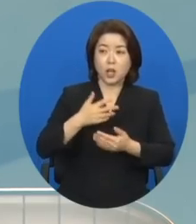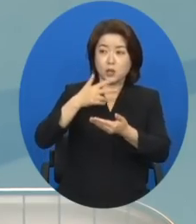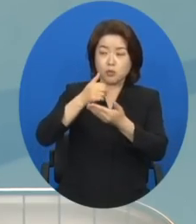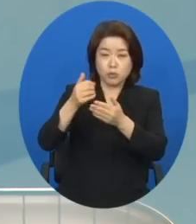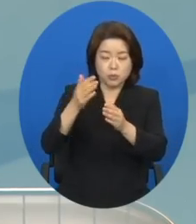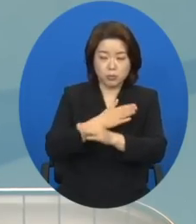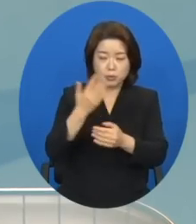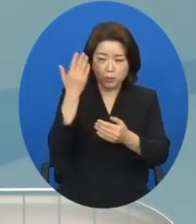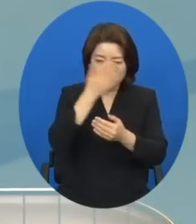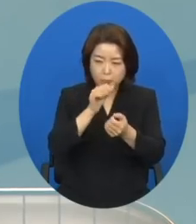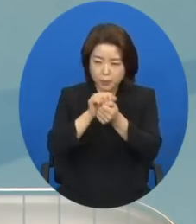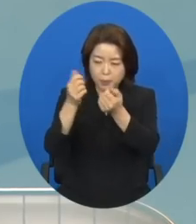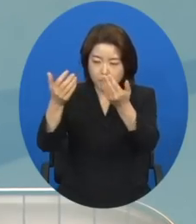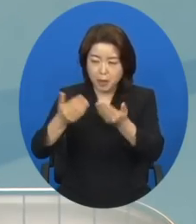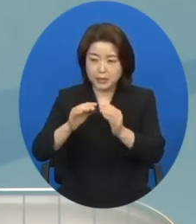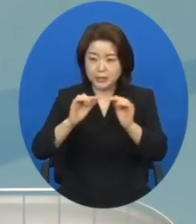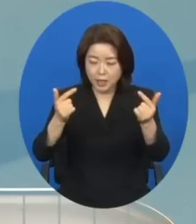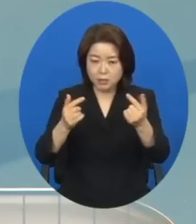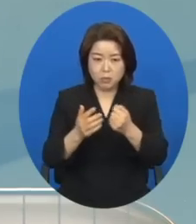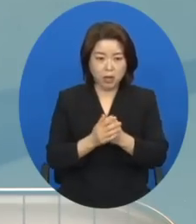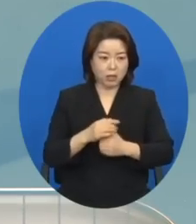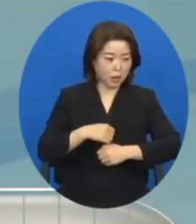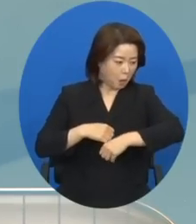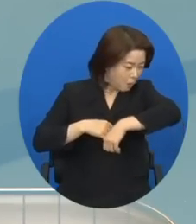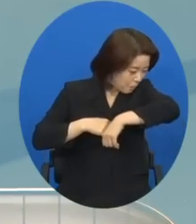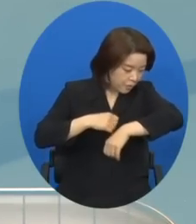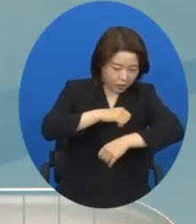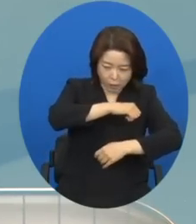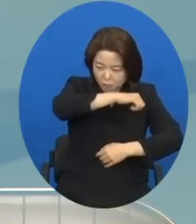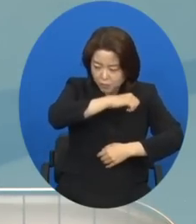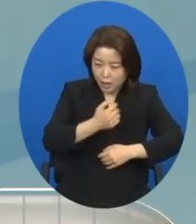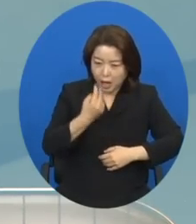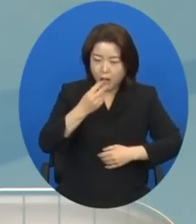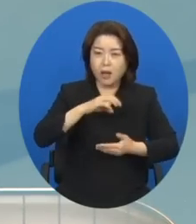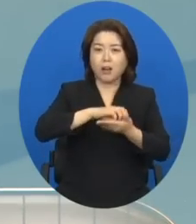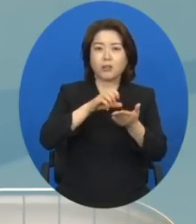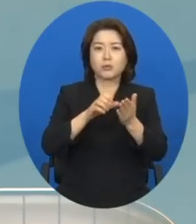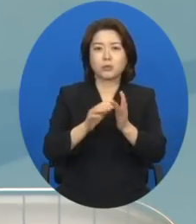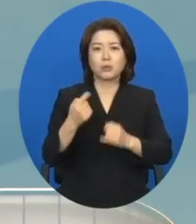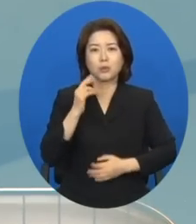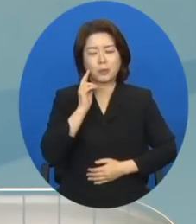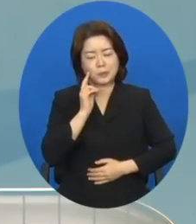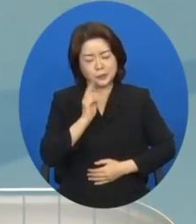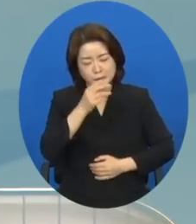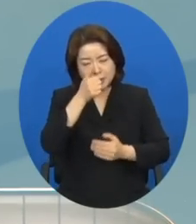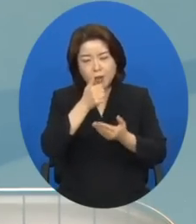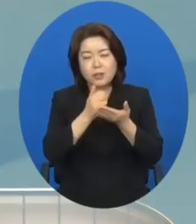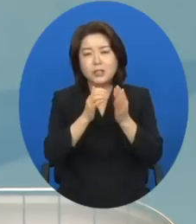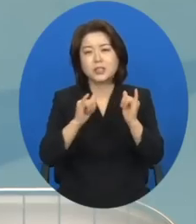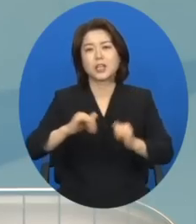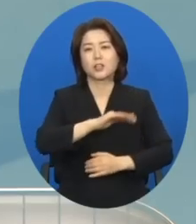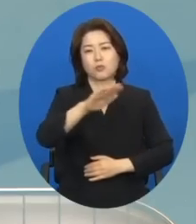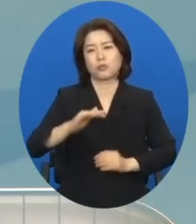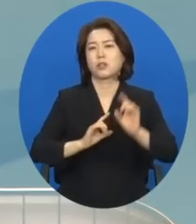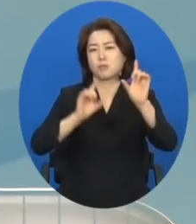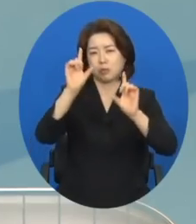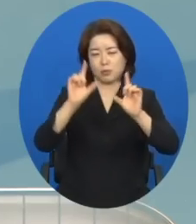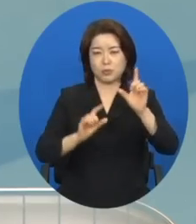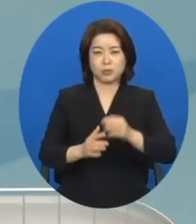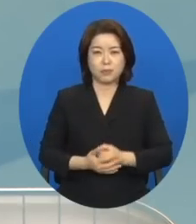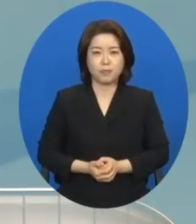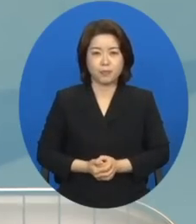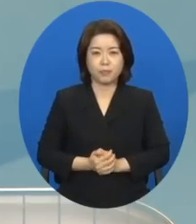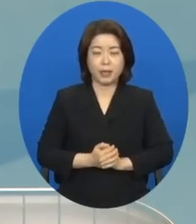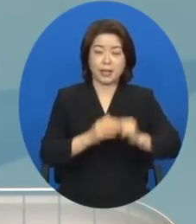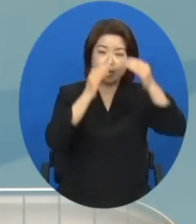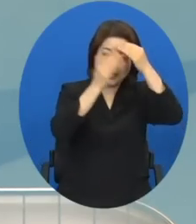정말 어디서 이런 냄새가 나지 싶을 정도로 그런 존재가 바로 우리들입니다.